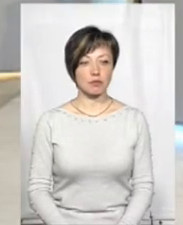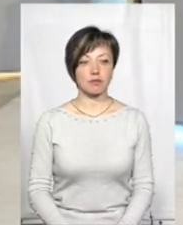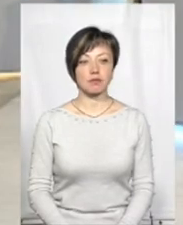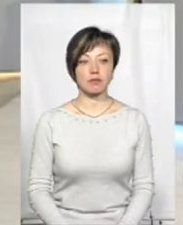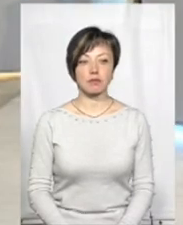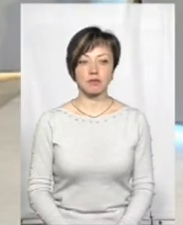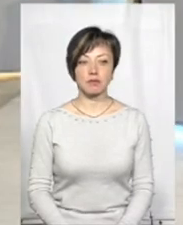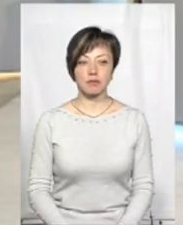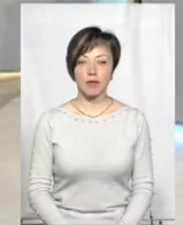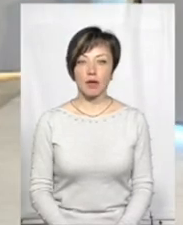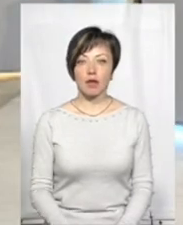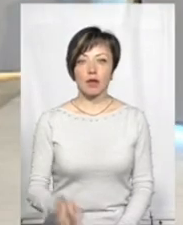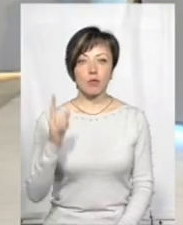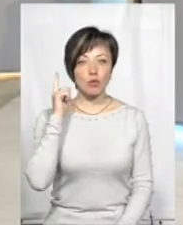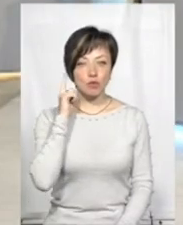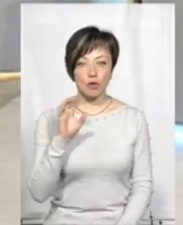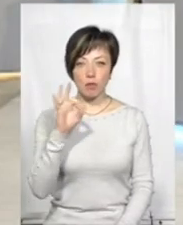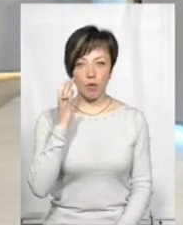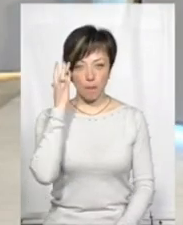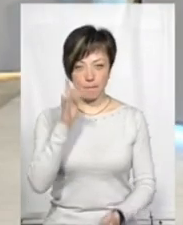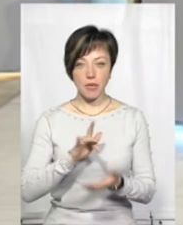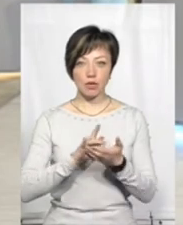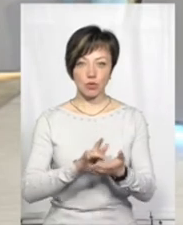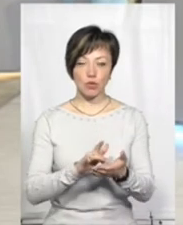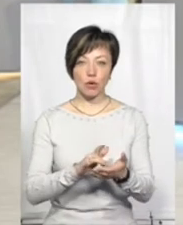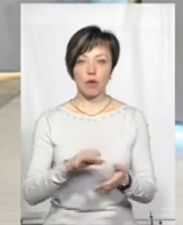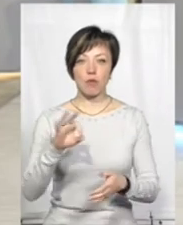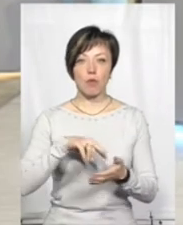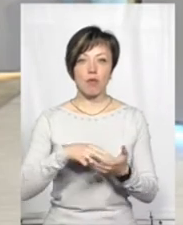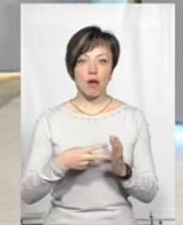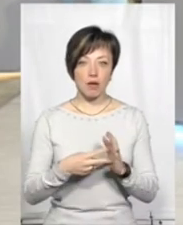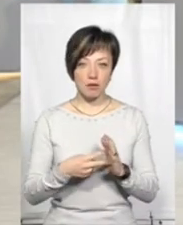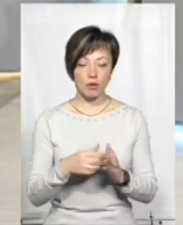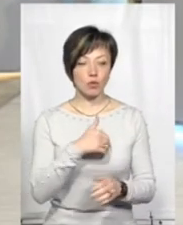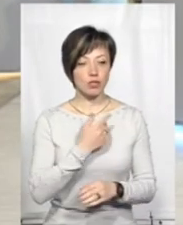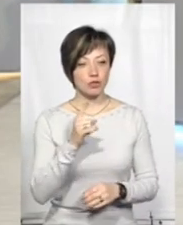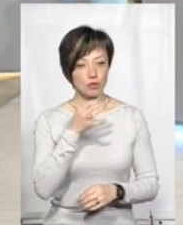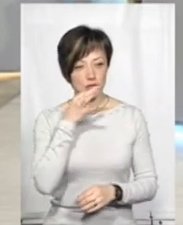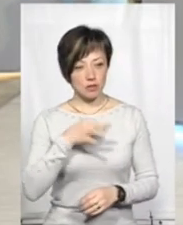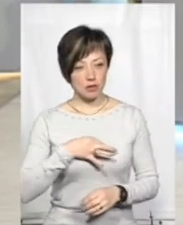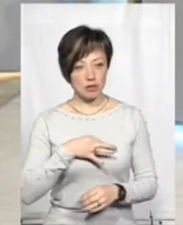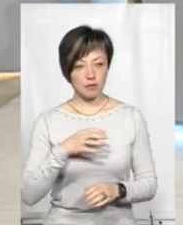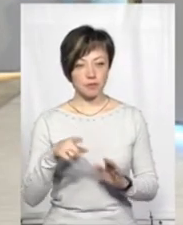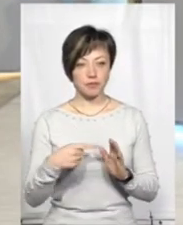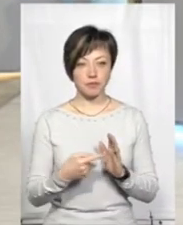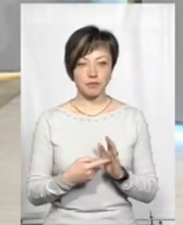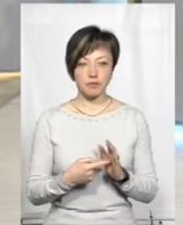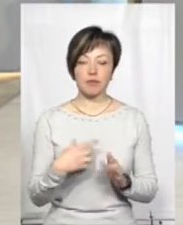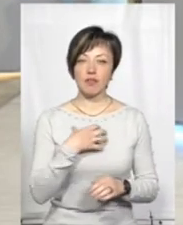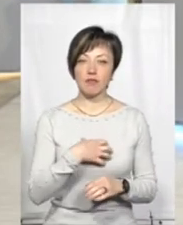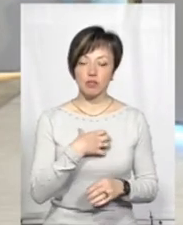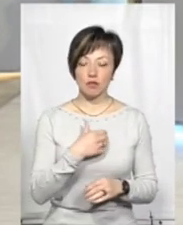Почули ми про мету, вірніше, про плани. Ви хотіли щось сказати? Я хотів сказати, тому що